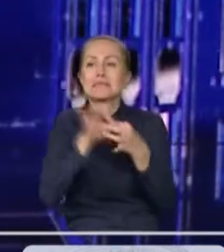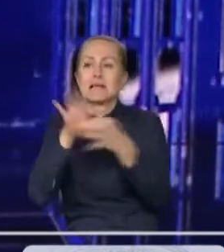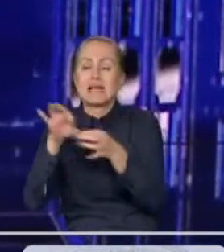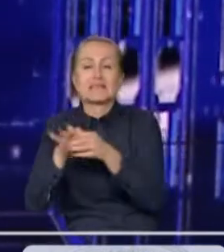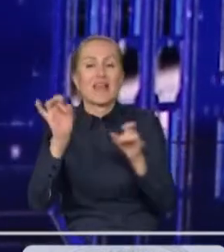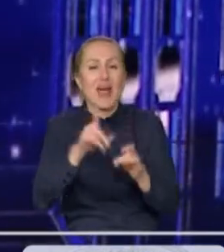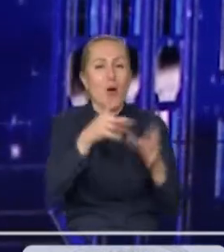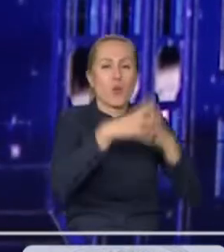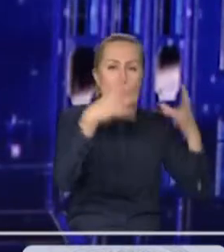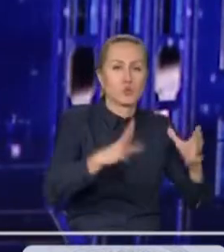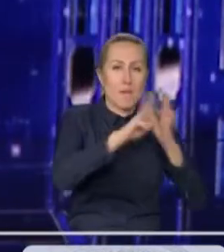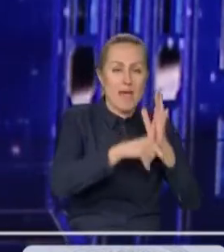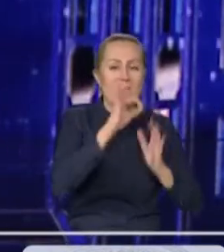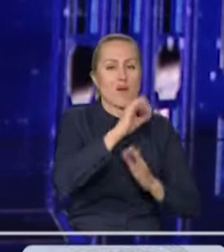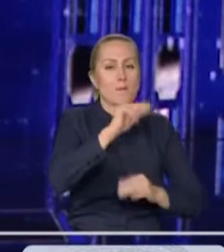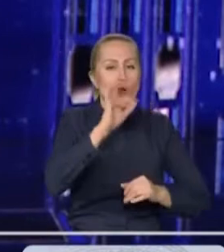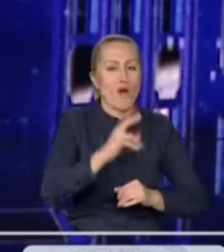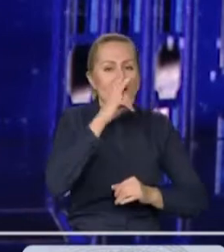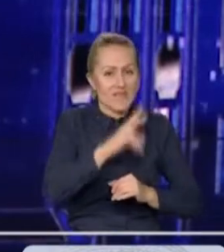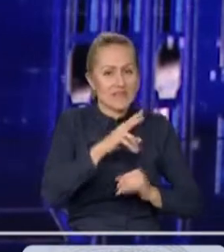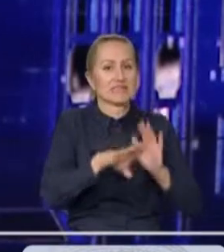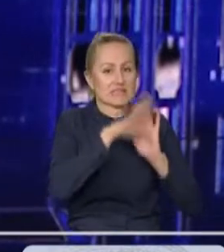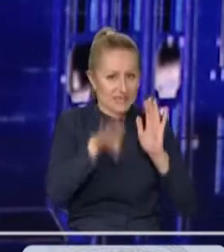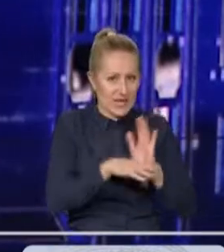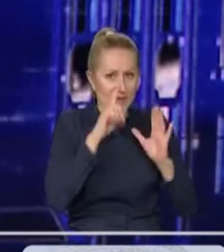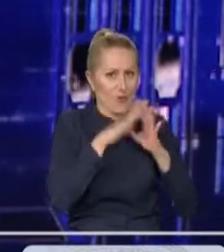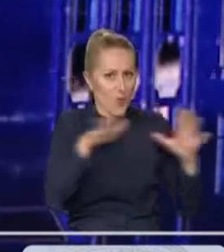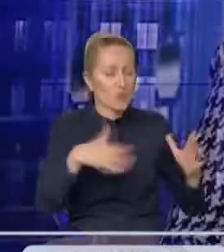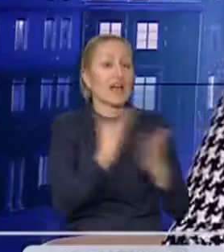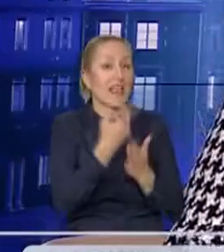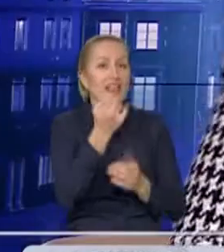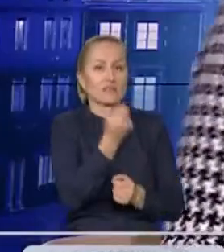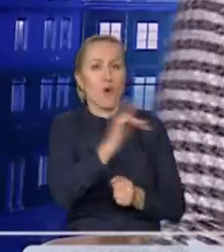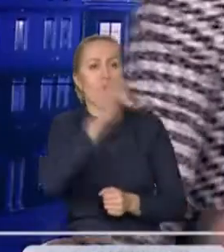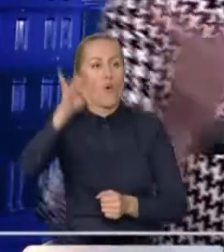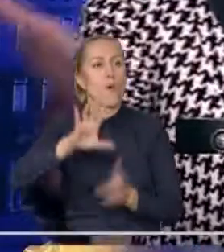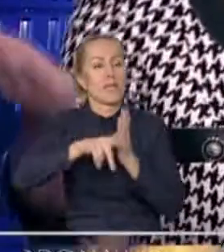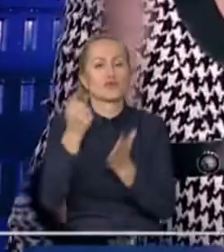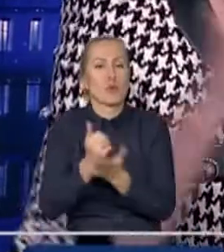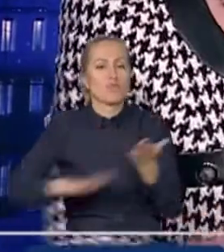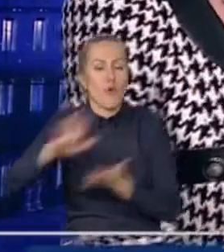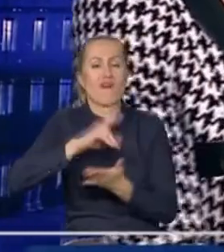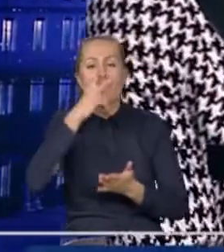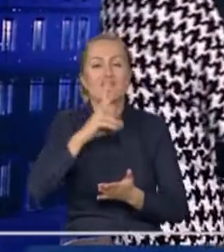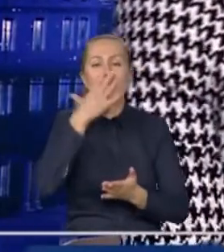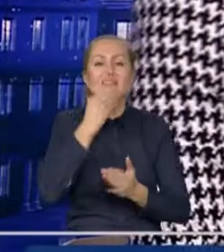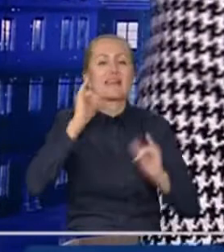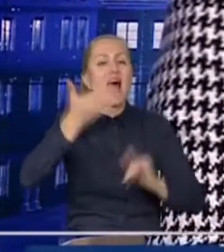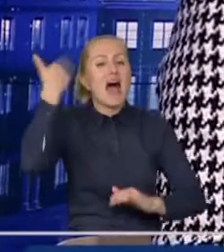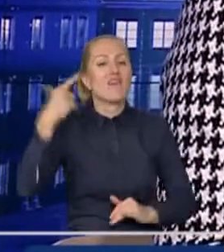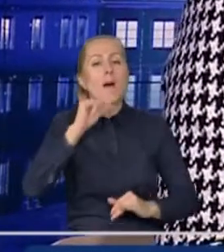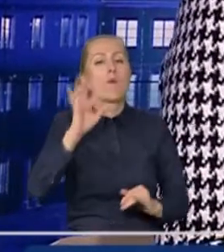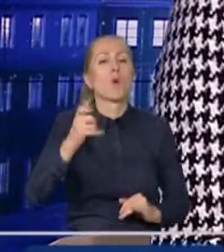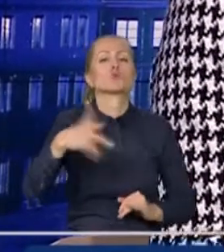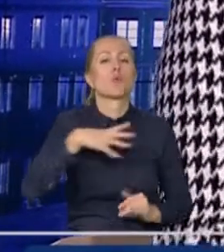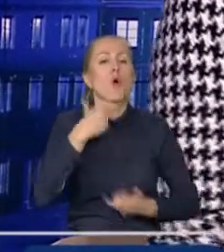to poparcie dla Platformy Obywatelskiej ciągle spore, no to wyjechali do miasta powiatowego, no ale jaka była polityka Platformy